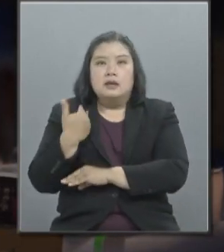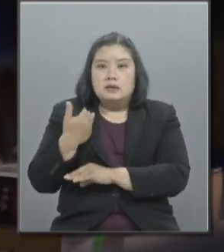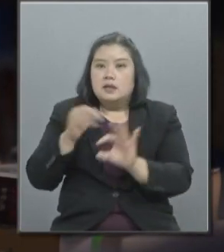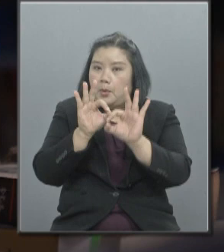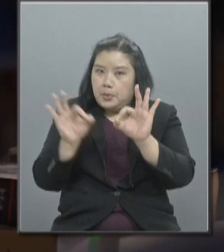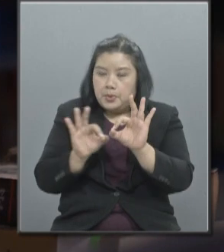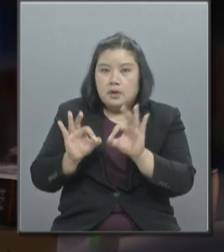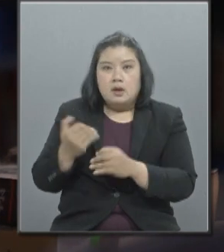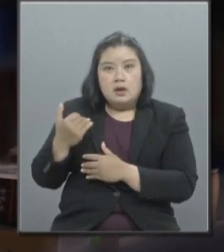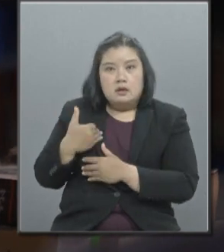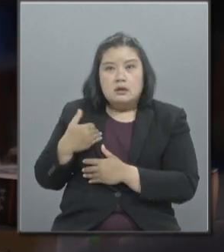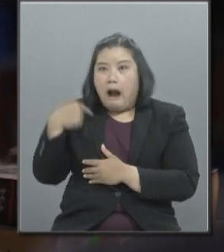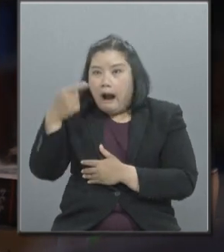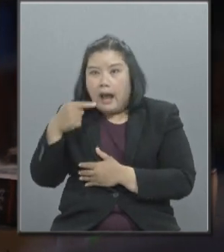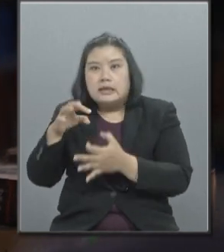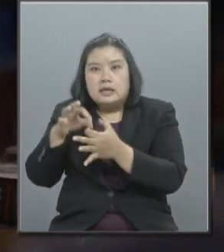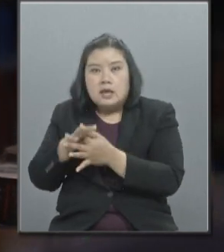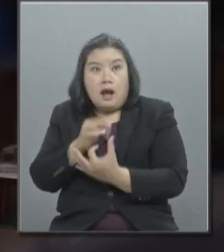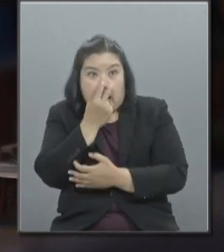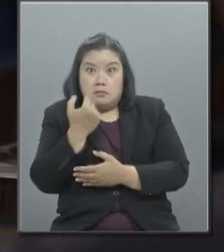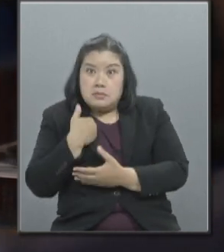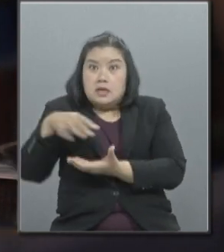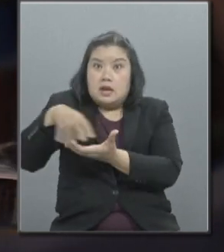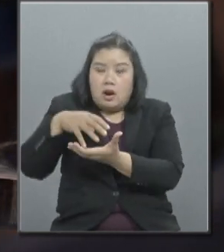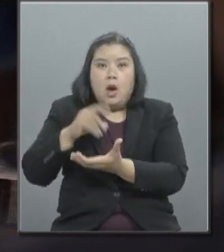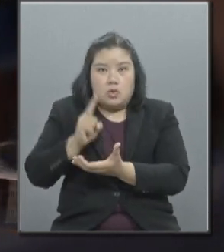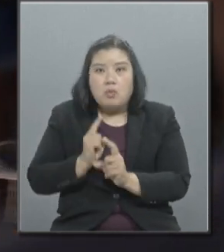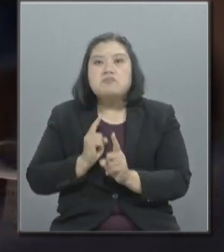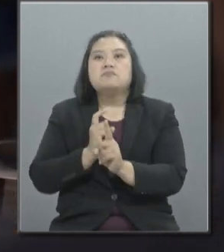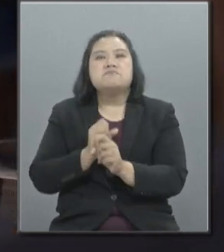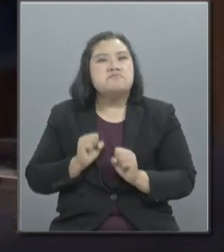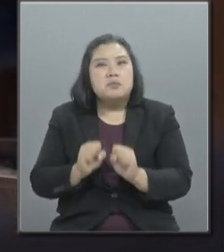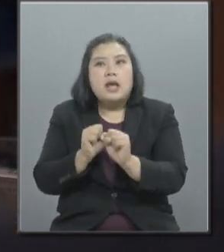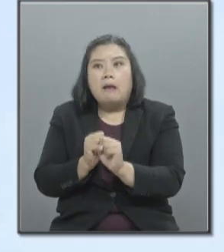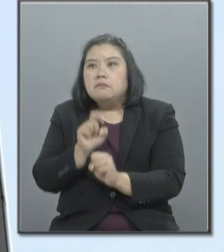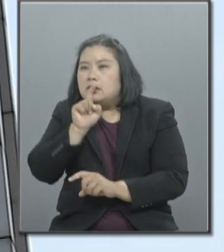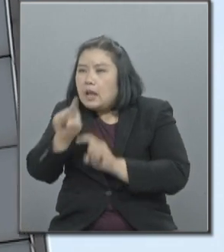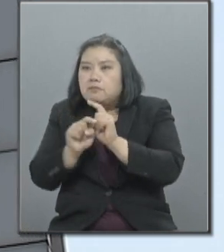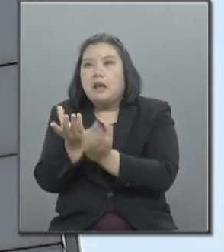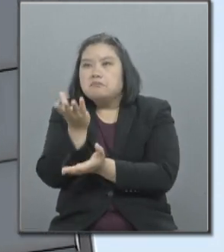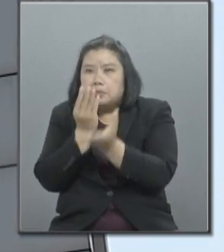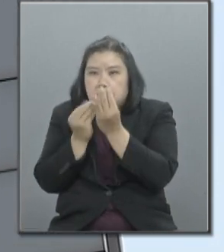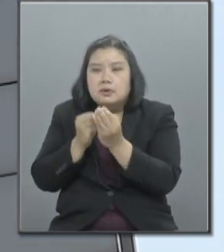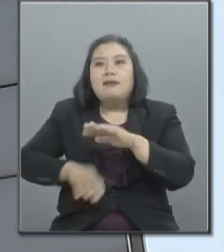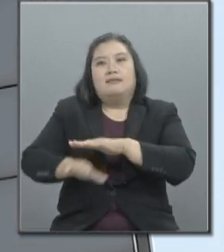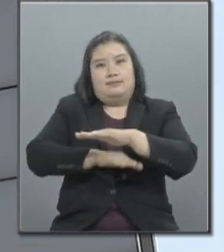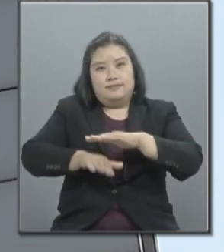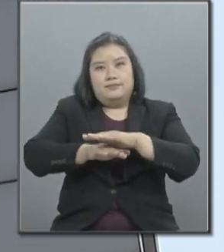นุษย์ที่ยังมีชีวิตอยู่แล้วเข้าไปเกี่ยวข้องกับเรื่องราวนั้นเราก็ต้องเข้าใกล้เขาให้ได้มากที่สุดนะครับ